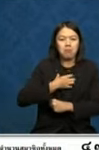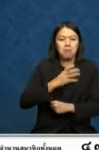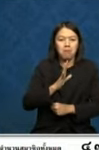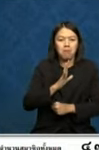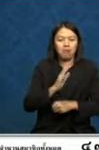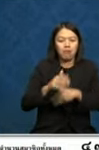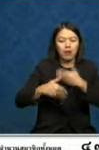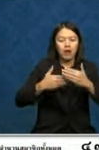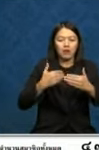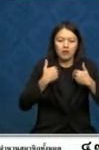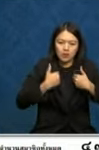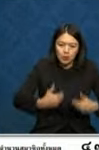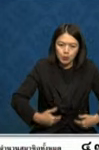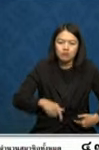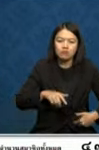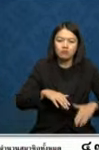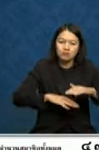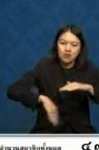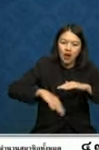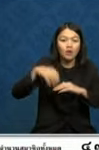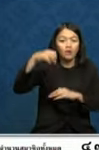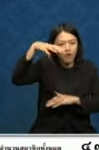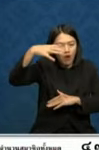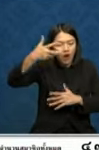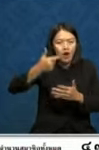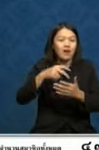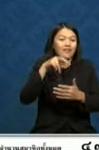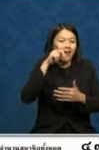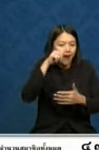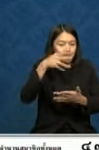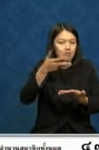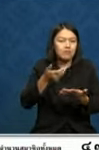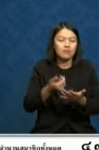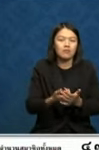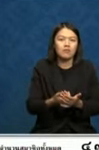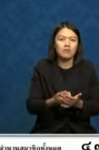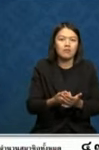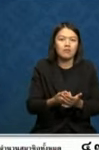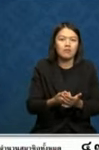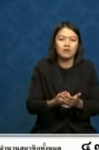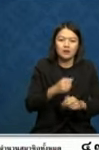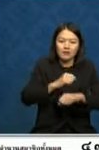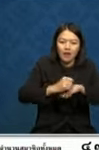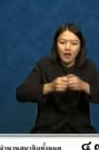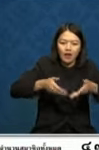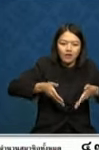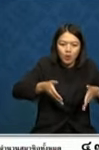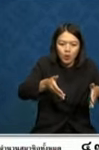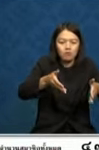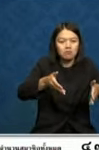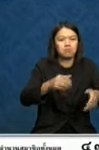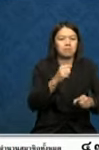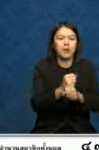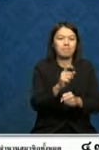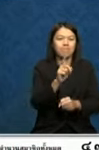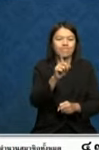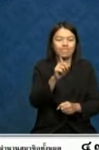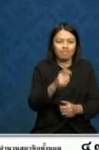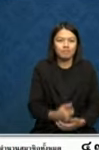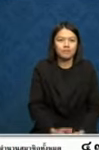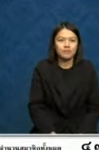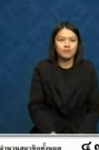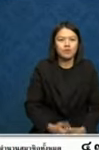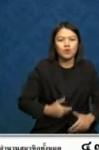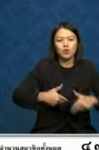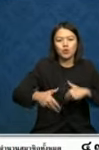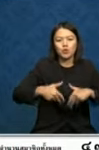านไม่ว่าจะเป็นเรื่องไฟฟ้านะครับน้ำประปาหรือการสร้างถนนเนี่ยนะครับไม่สามารถที่จะทำได้ทำให้ประช